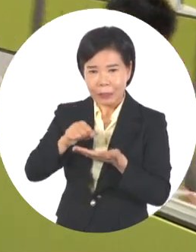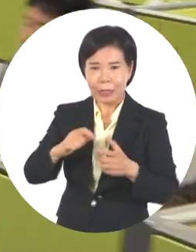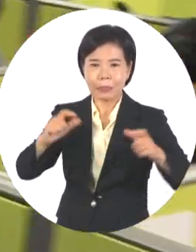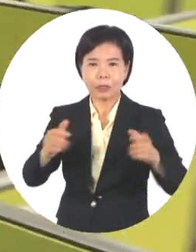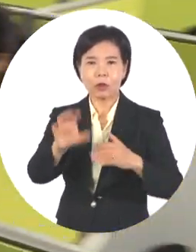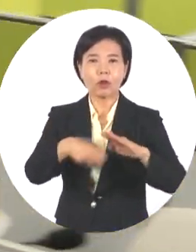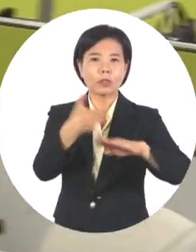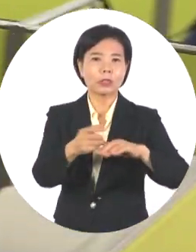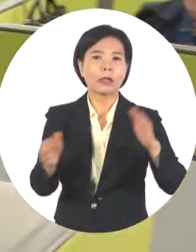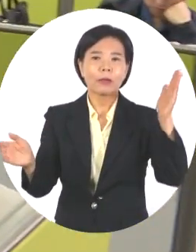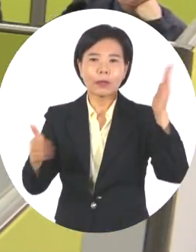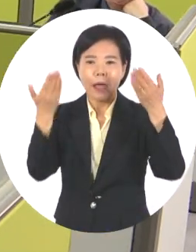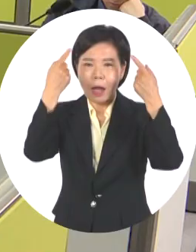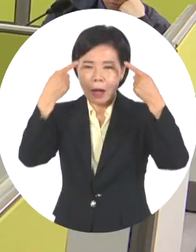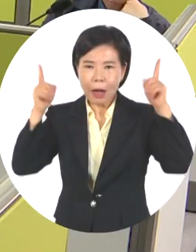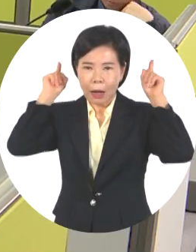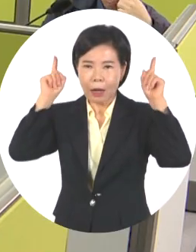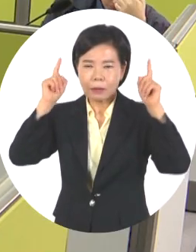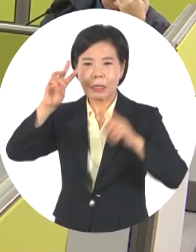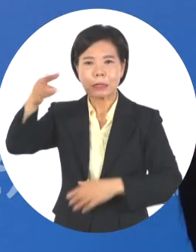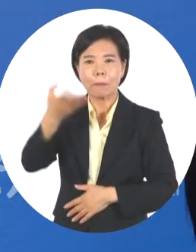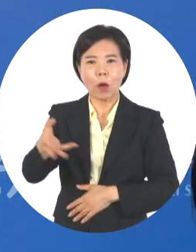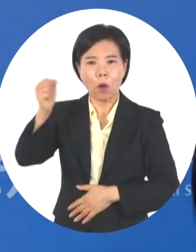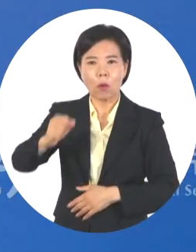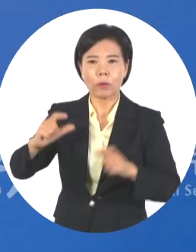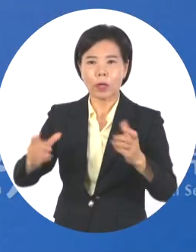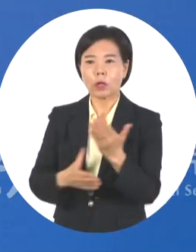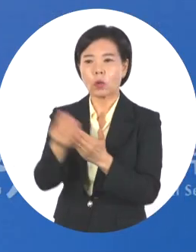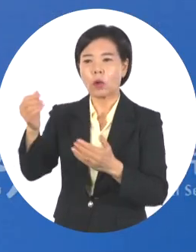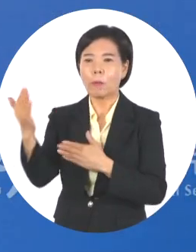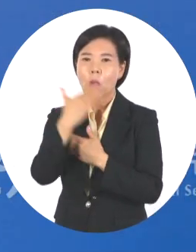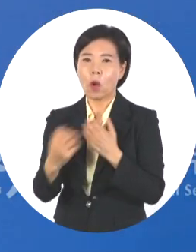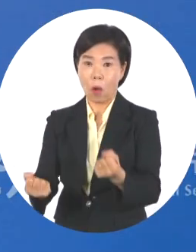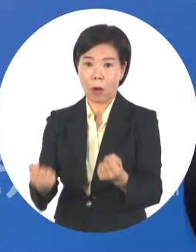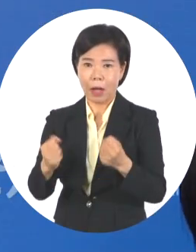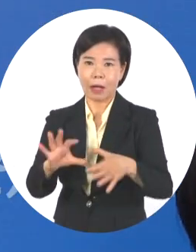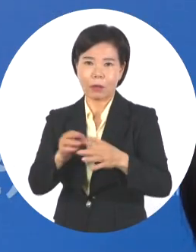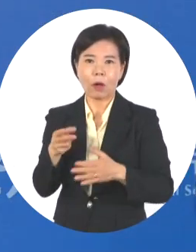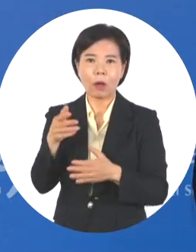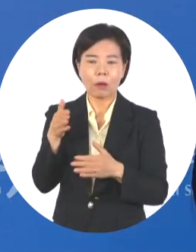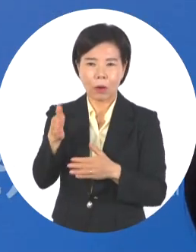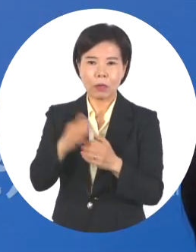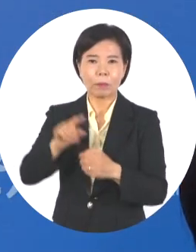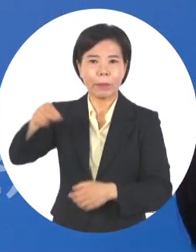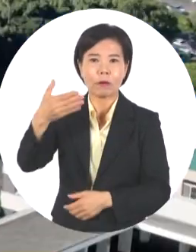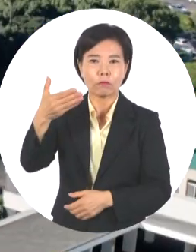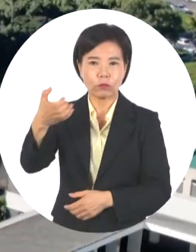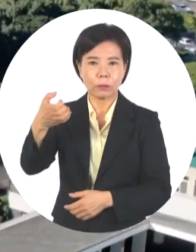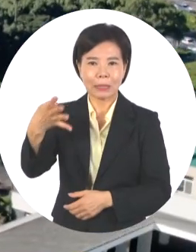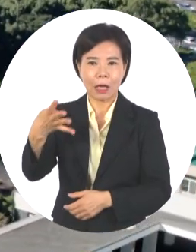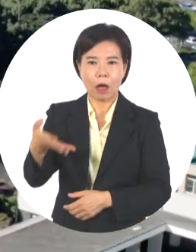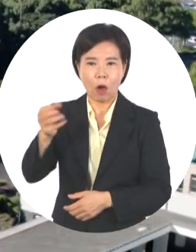중심 대학 지원 300억 원, 지역사회 통합건강증진사업